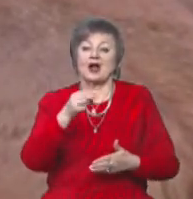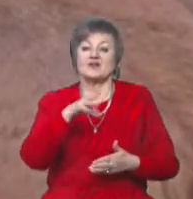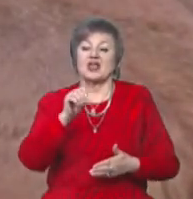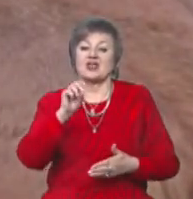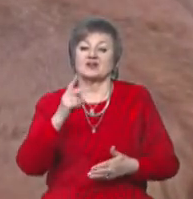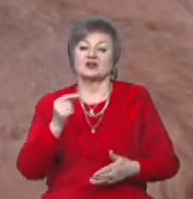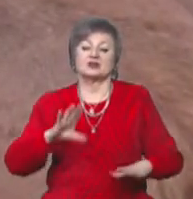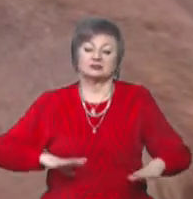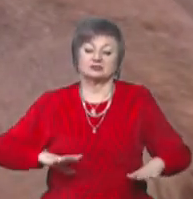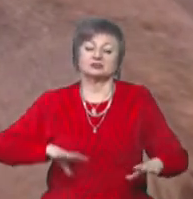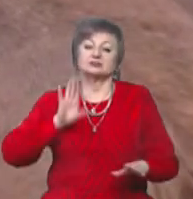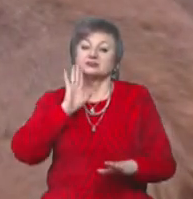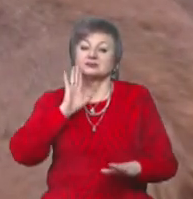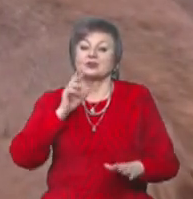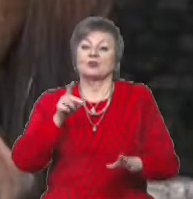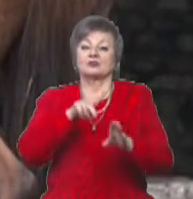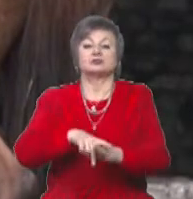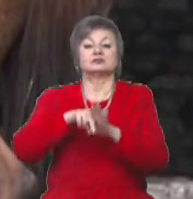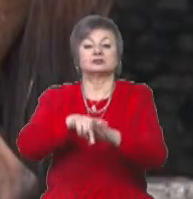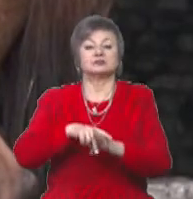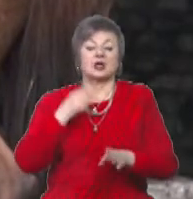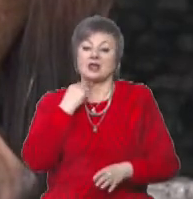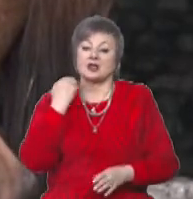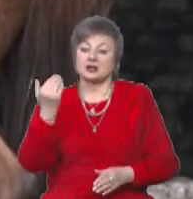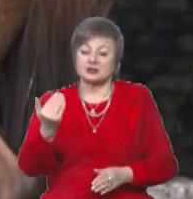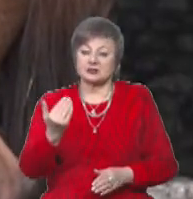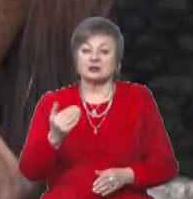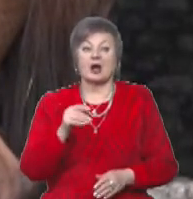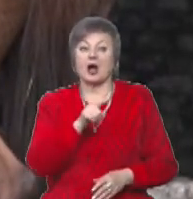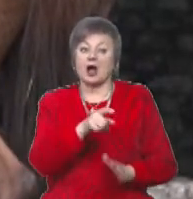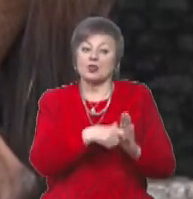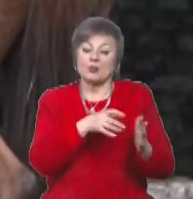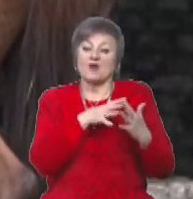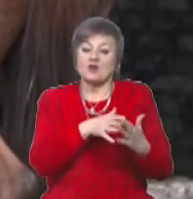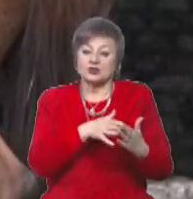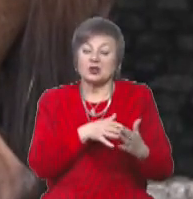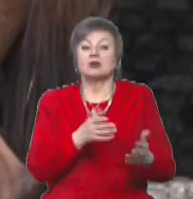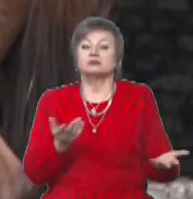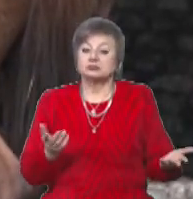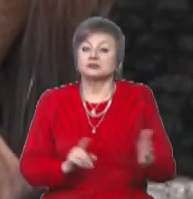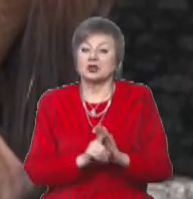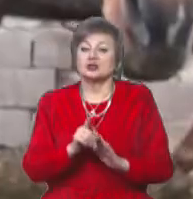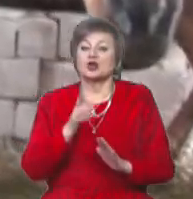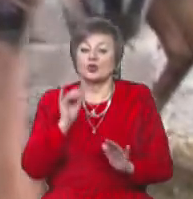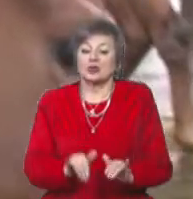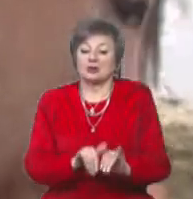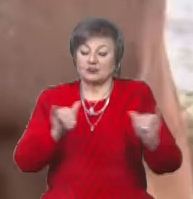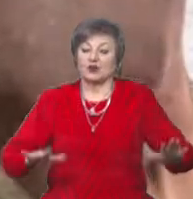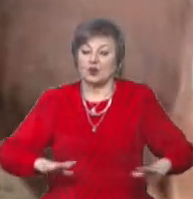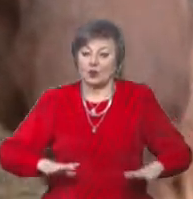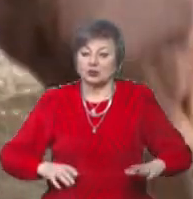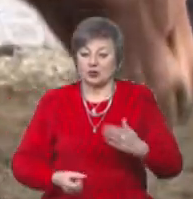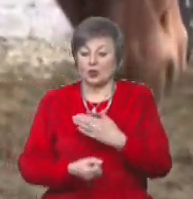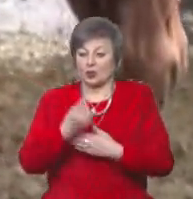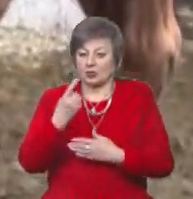фермера кобилу англійської верхової породи. На Донбасі тривала війна, і колись успішне господарство з вирощування коней опинилось